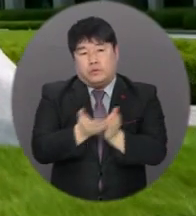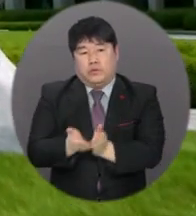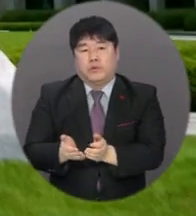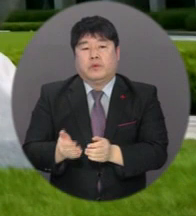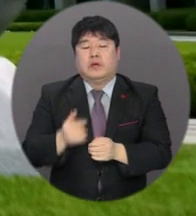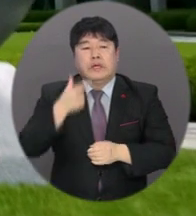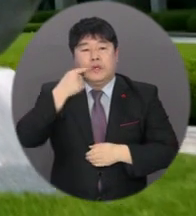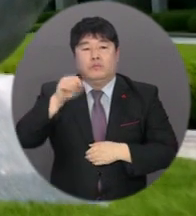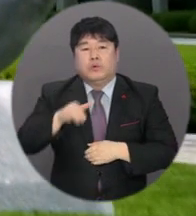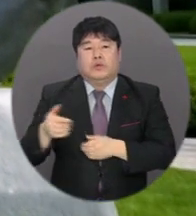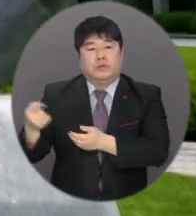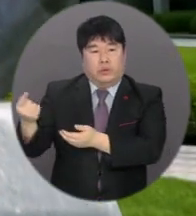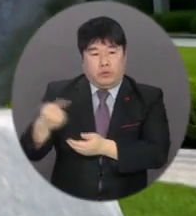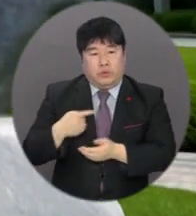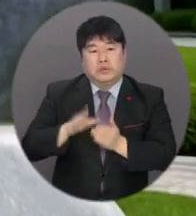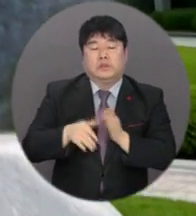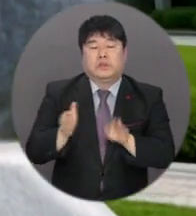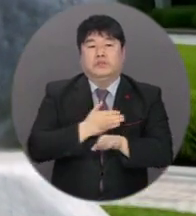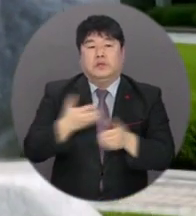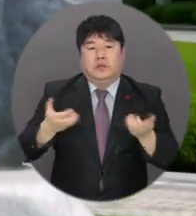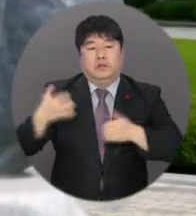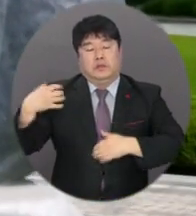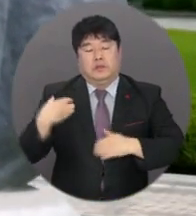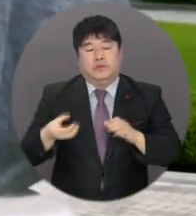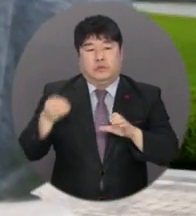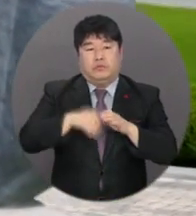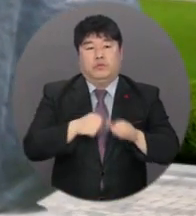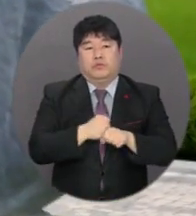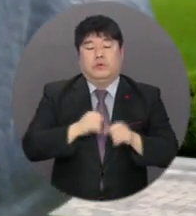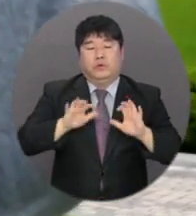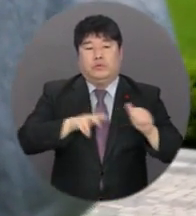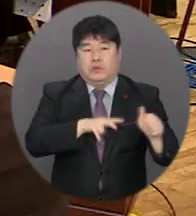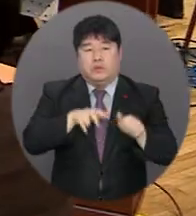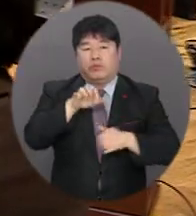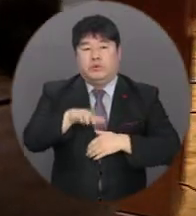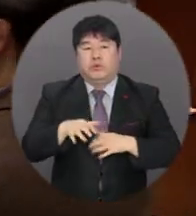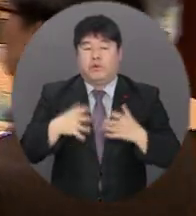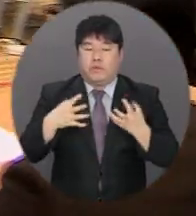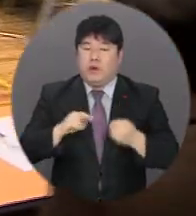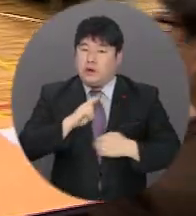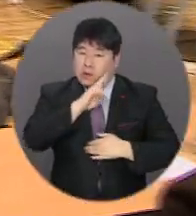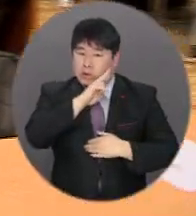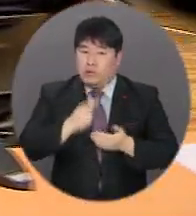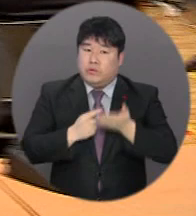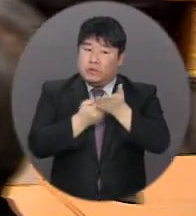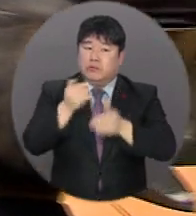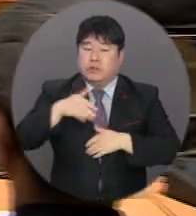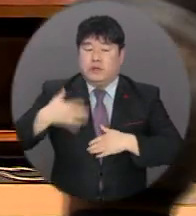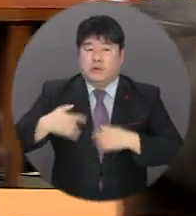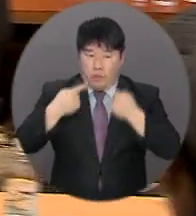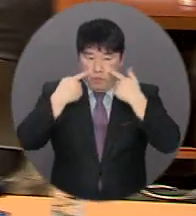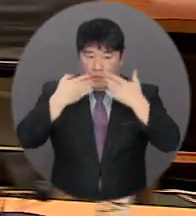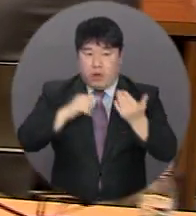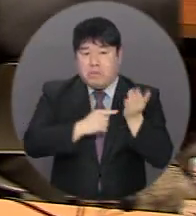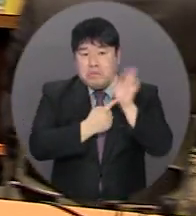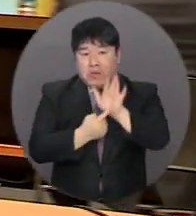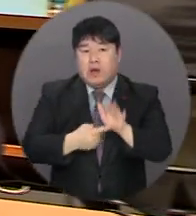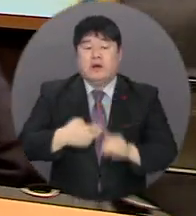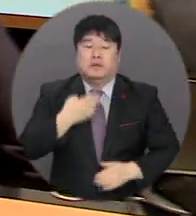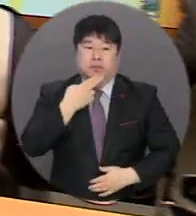업무 담당으로 포함돼 있는 등 국정원을 둘러싼 숱한 의혹이 제기됐지만 아직까지 뚜렷하게 밝혀진 것은